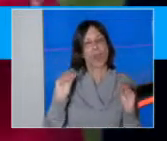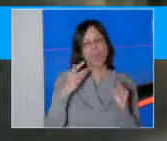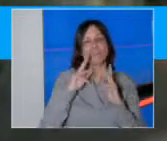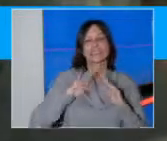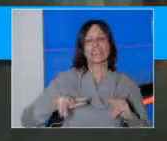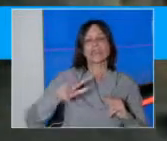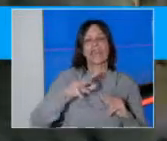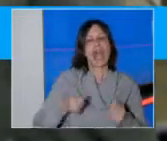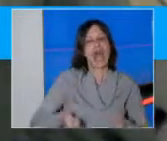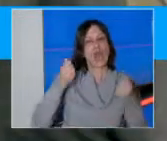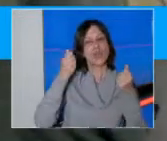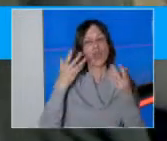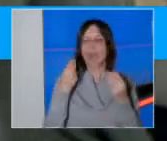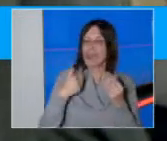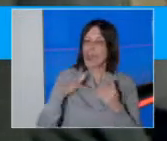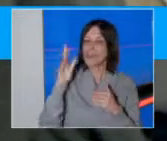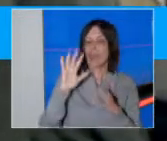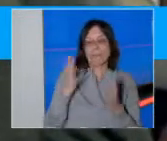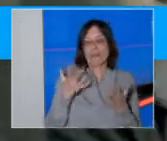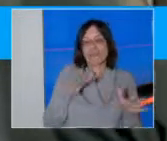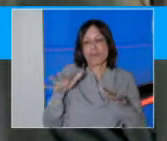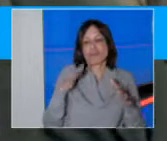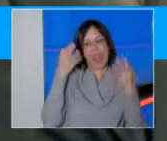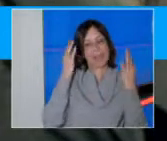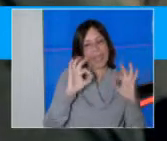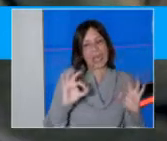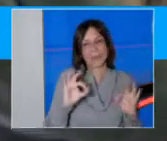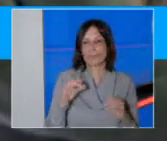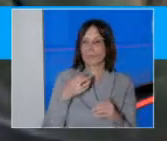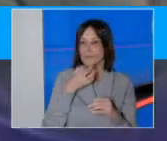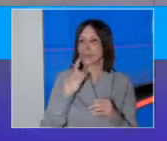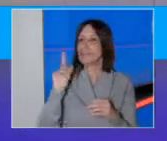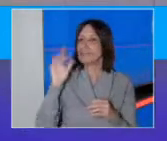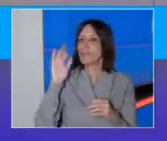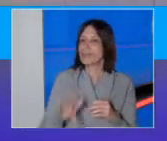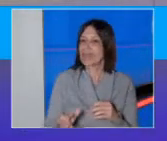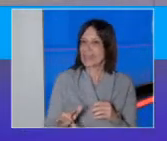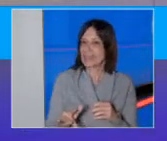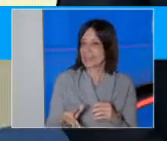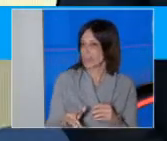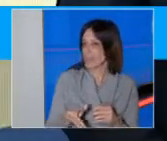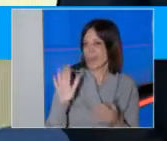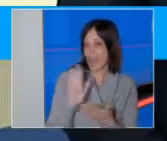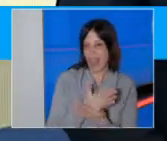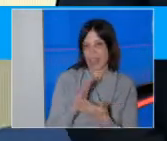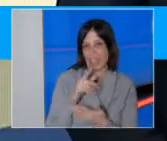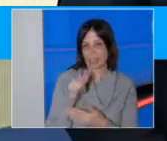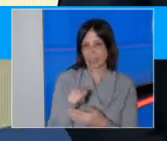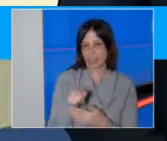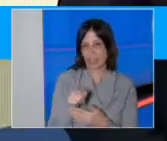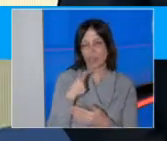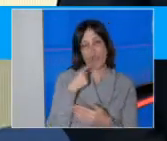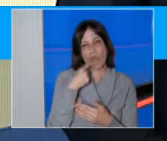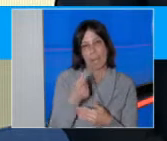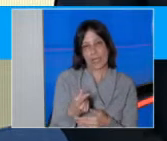החינוך שלנו, כנראה הרבה יותר ממה שהממשלה מעריכה אותם. יודעת, מי שמתנגד איך נאמר, להחלטה הזאת,